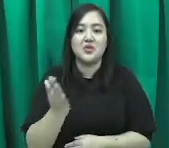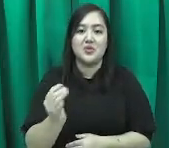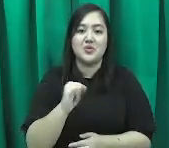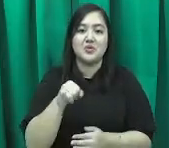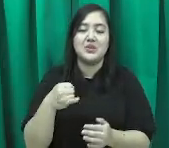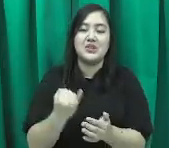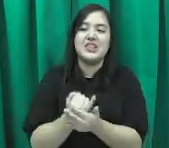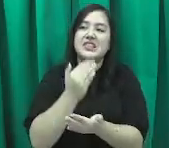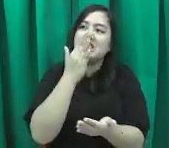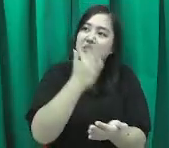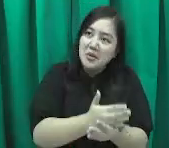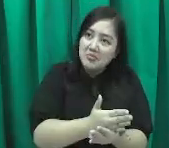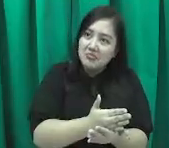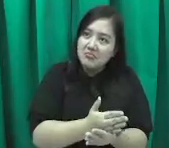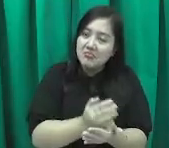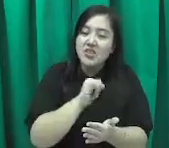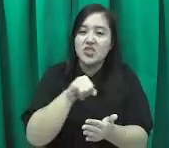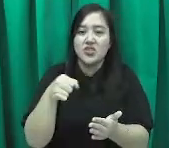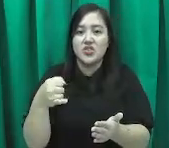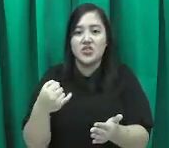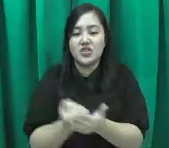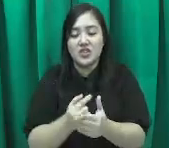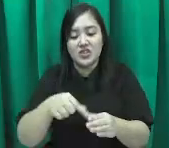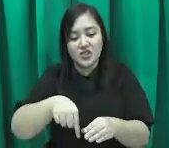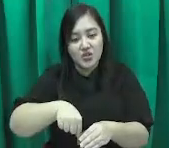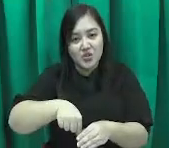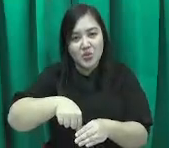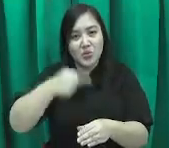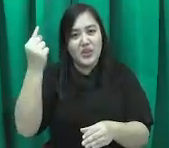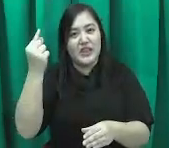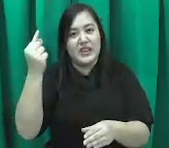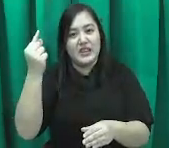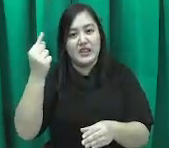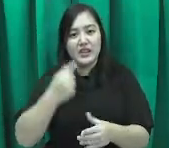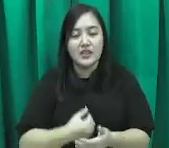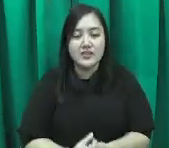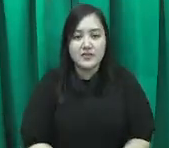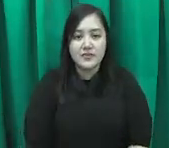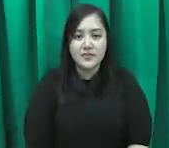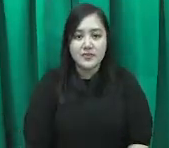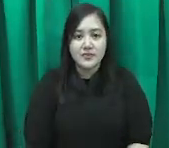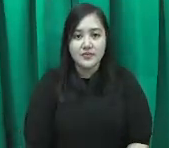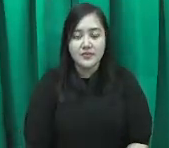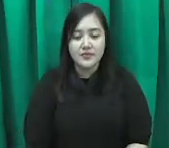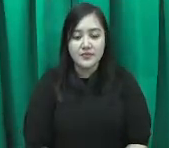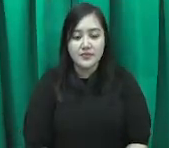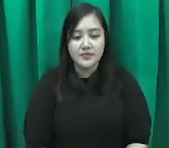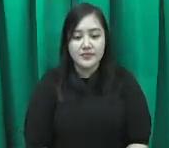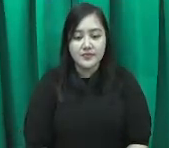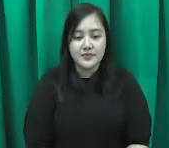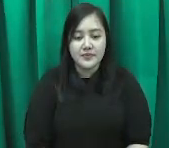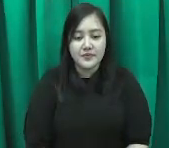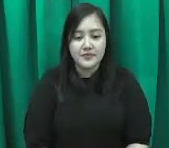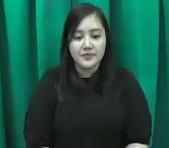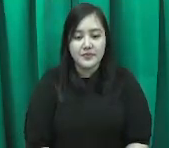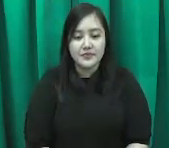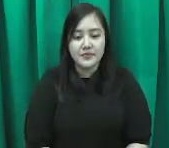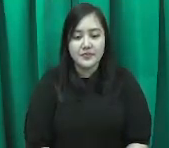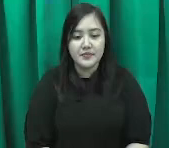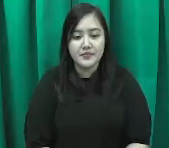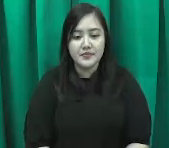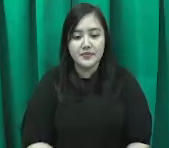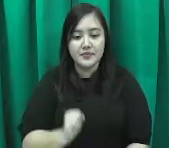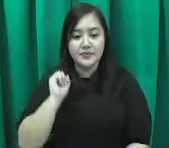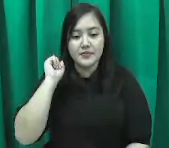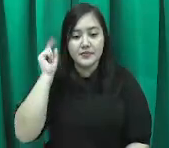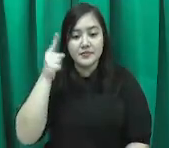Nakikita. Na. Wala siya. Parang kathang isip lang ang lahat. Parang ganun kasi yes. sa mga unbelievers, sa mga hindi...